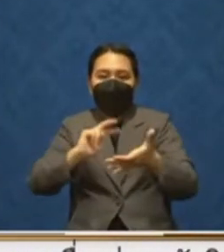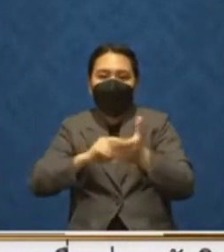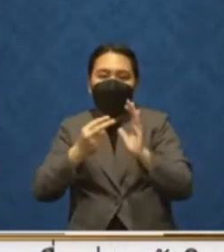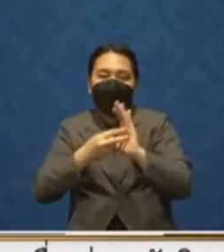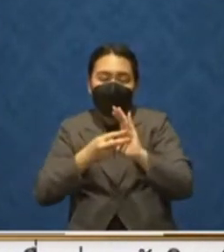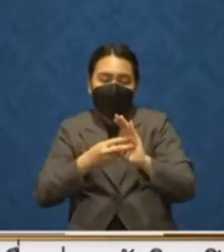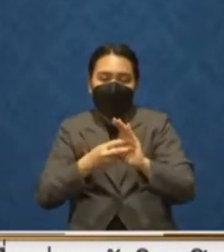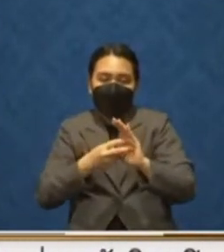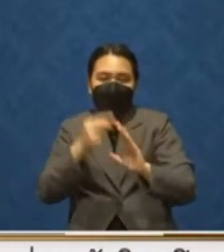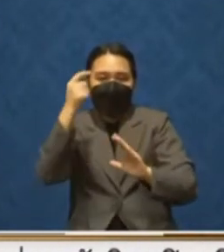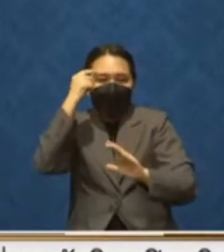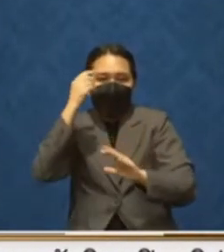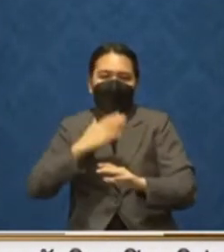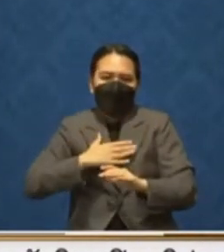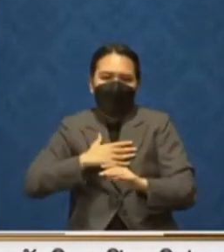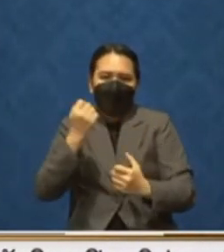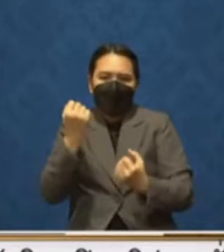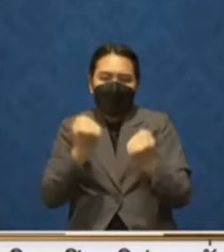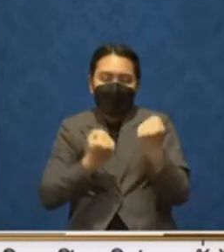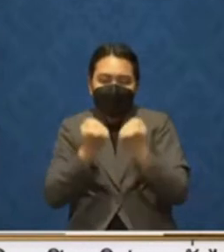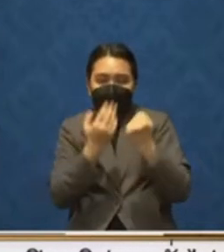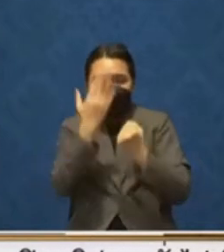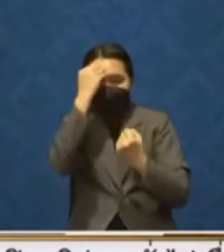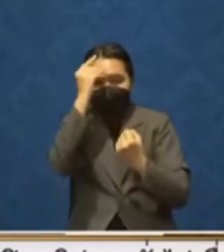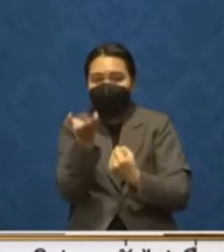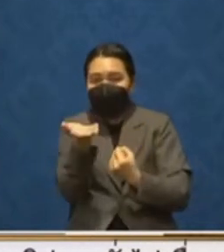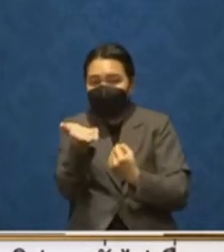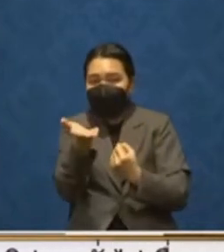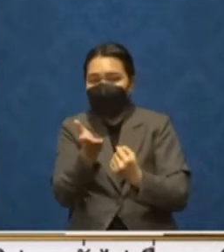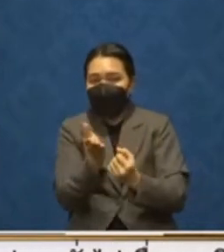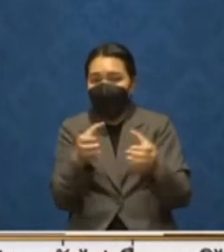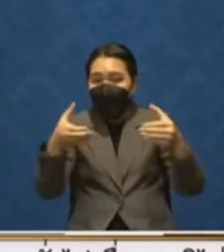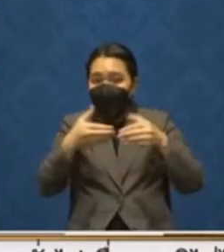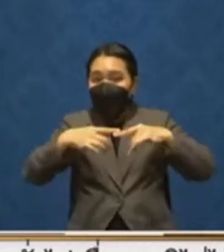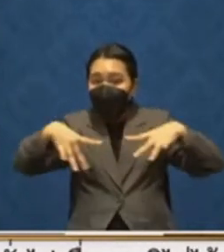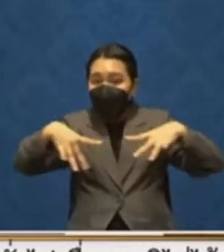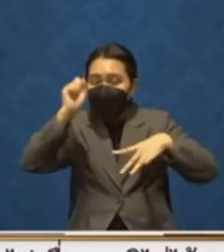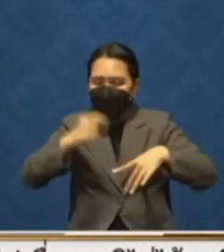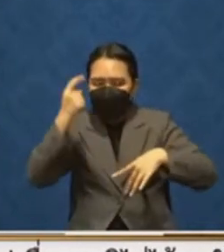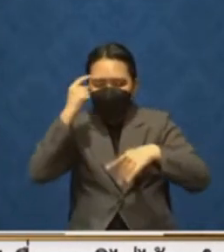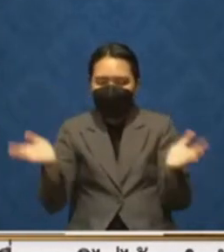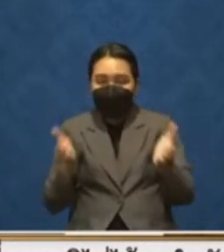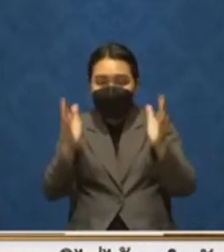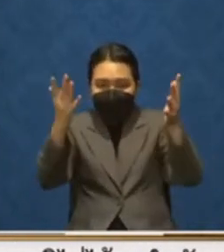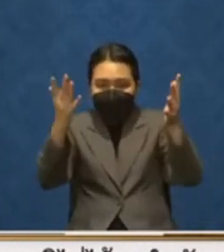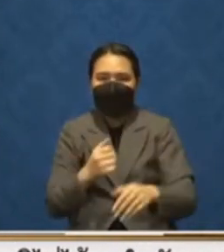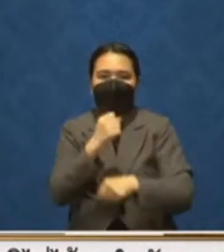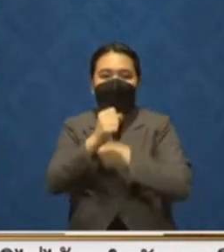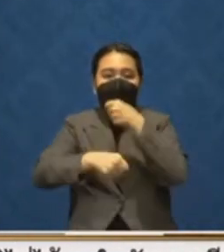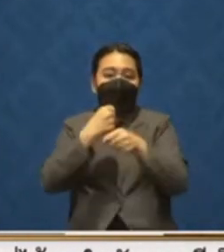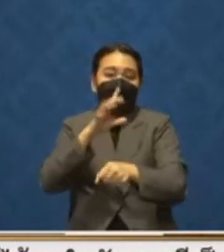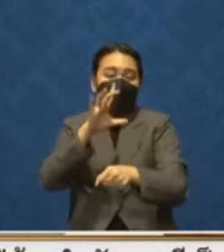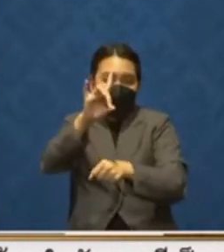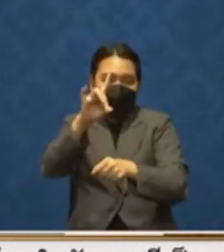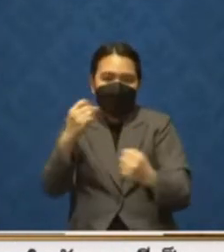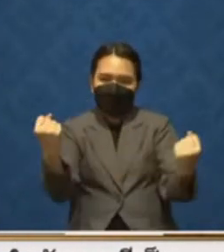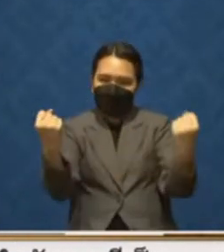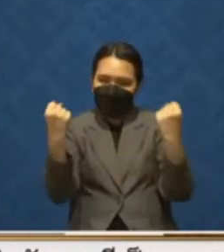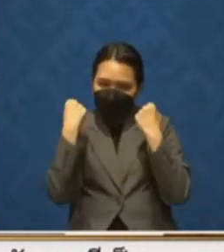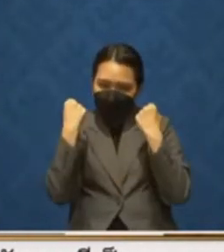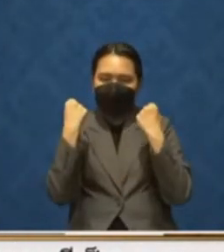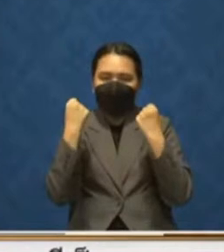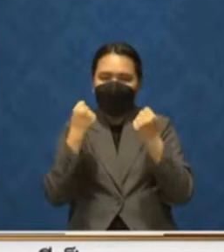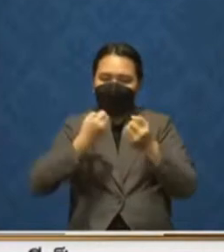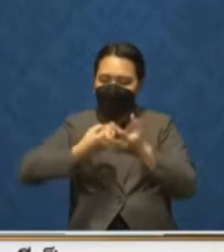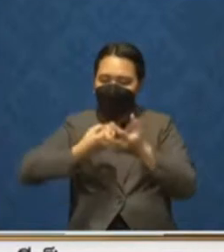มันก็เพราะท่านเป็นไรค้านี้นะใช่ไหมสรุปการเดินทาง 8ปีเพื่อความมั่นคงมั่งคั่งและยั่งยืนนะครับก็